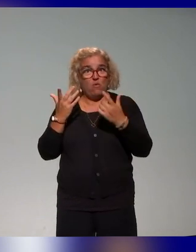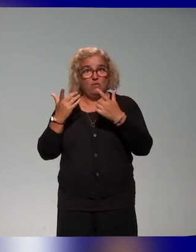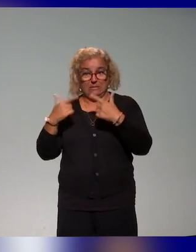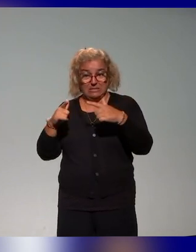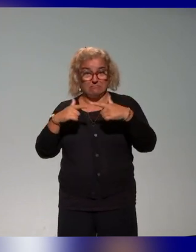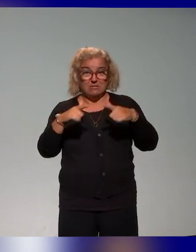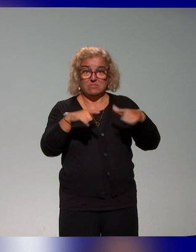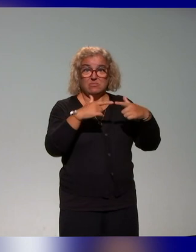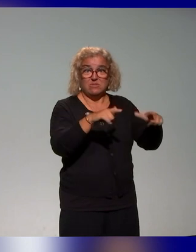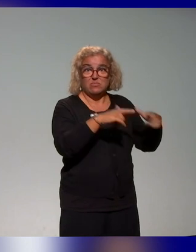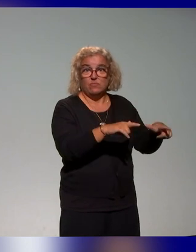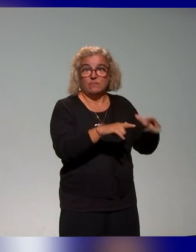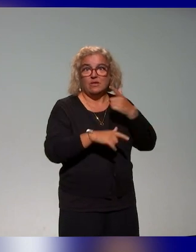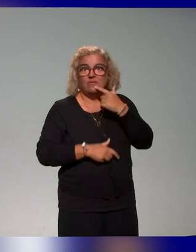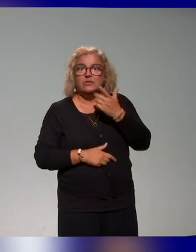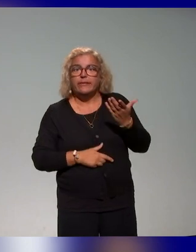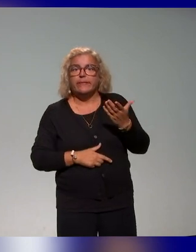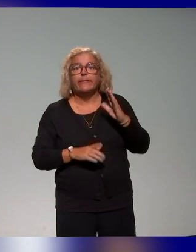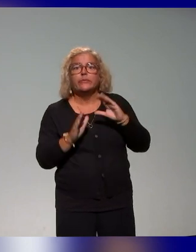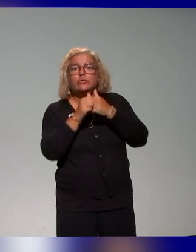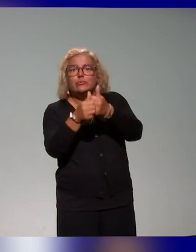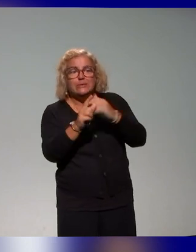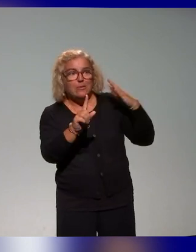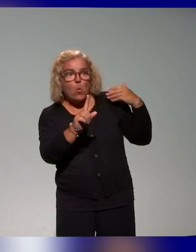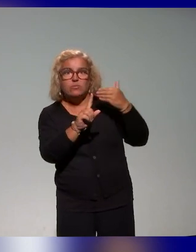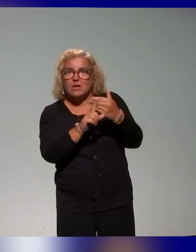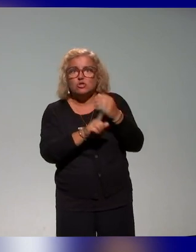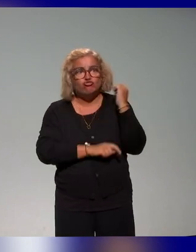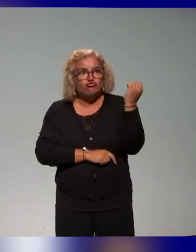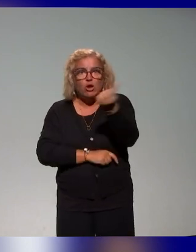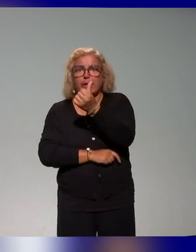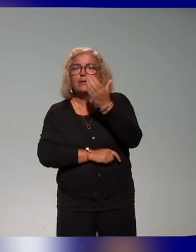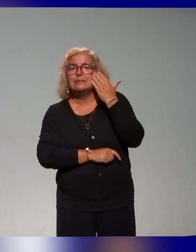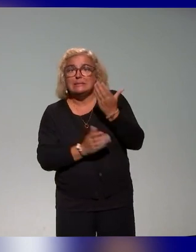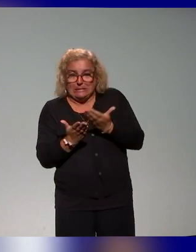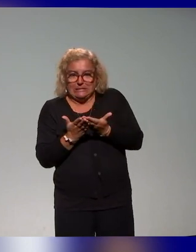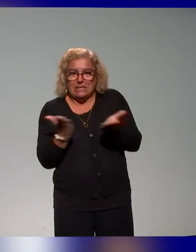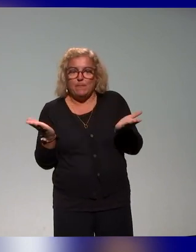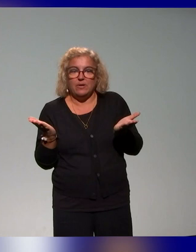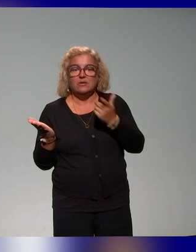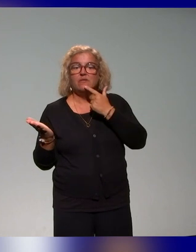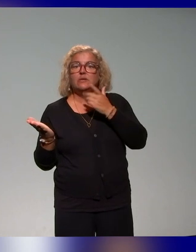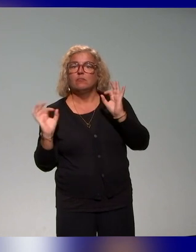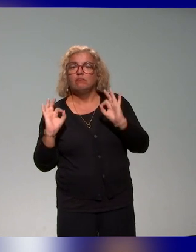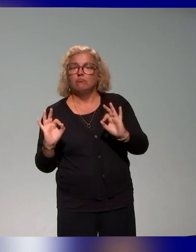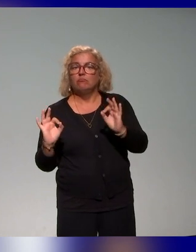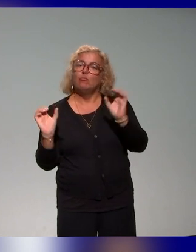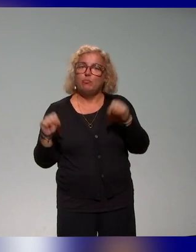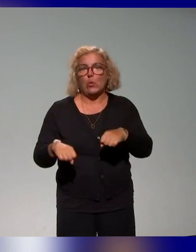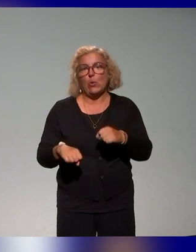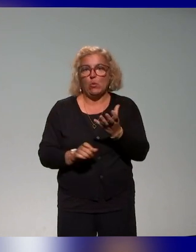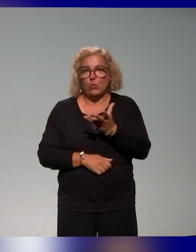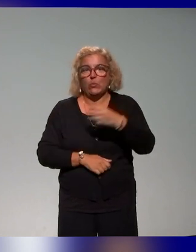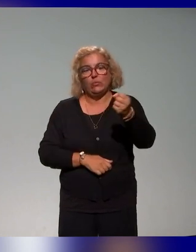pas disponible pour son contexte local. Et donc, en simplifiant un peu les choses, on va accélérer la prise en main et